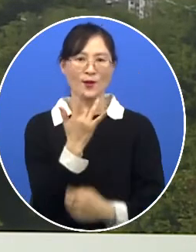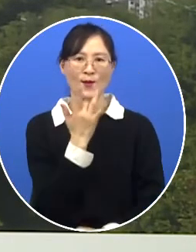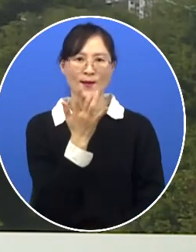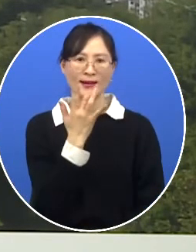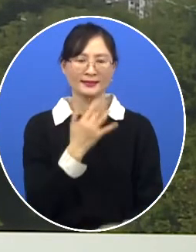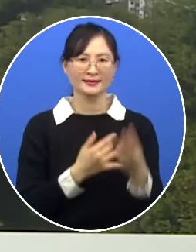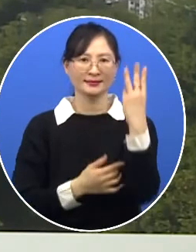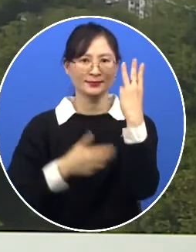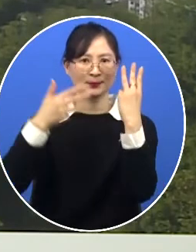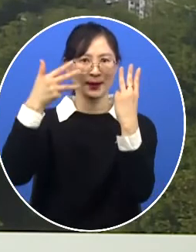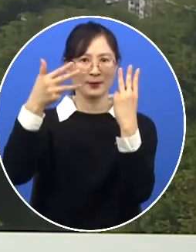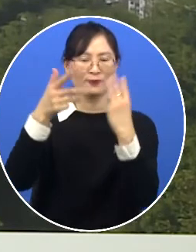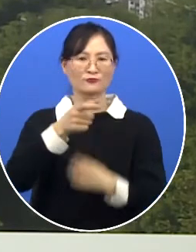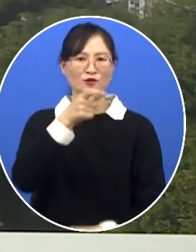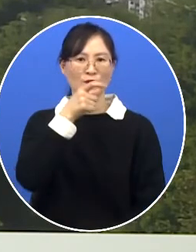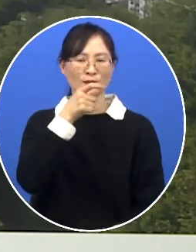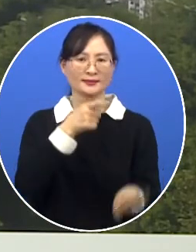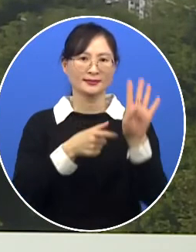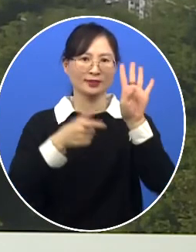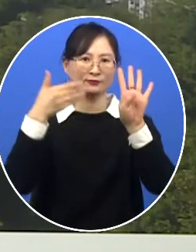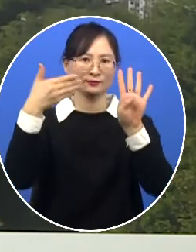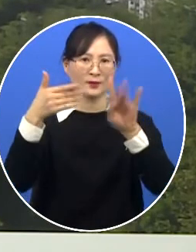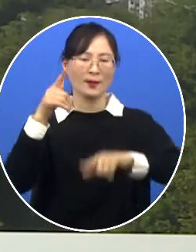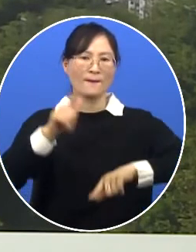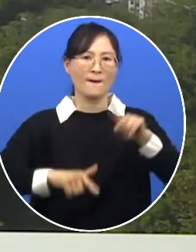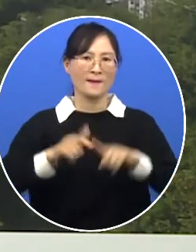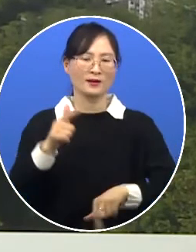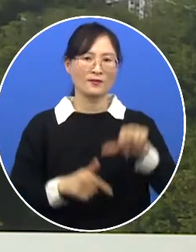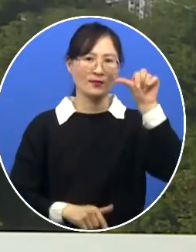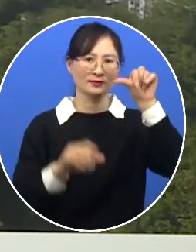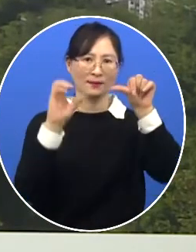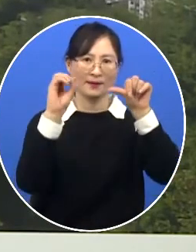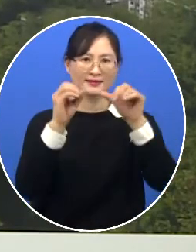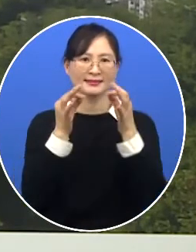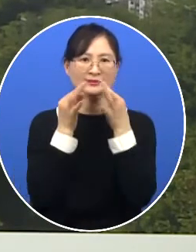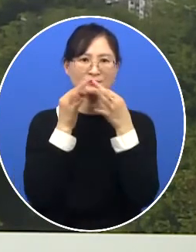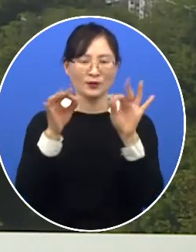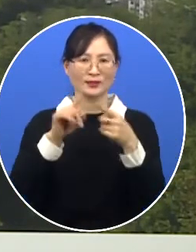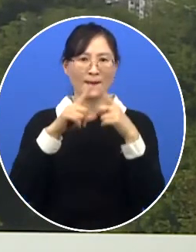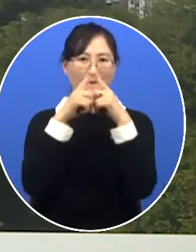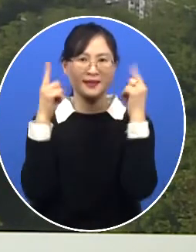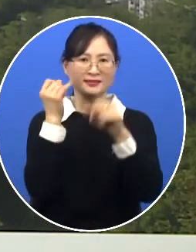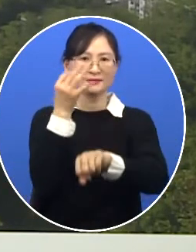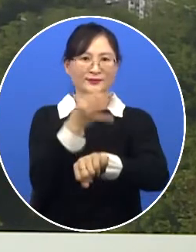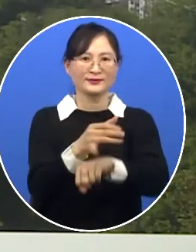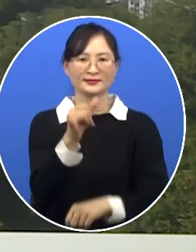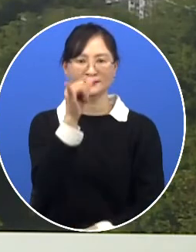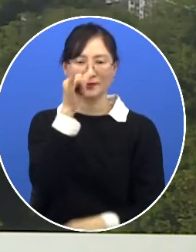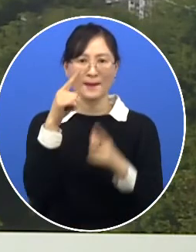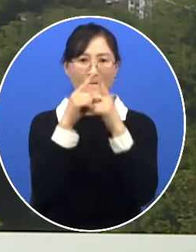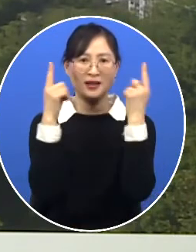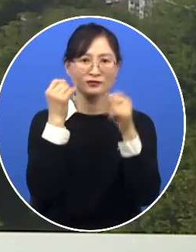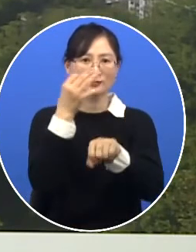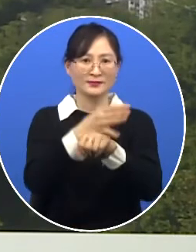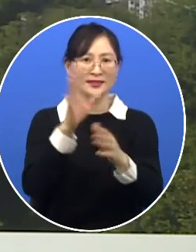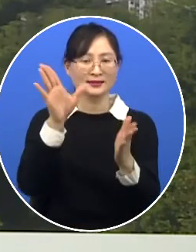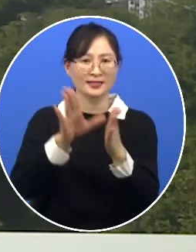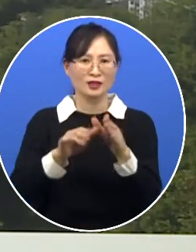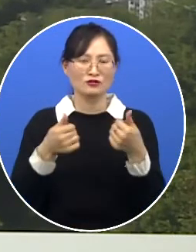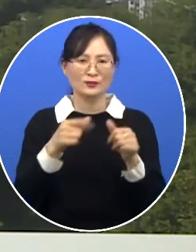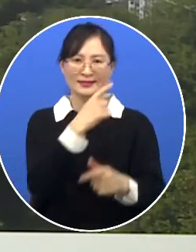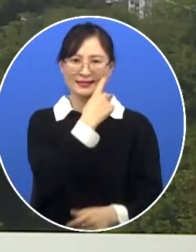화요일, 3이나 8은 수요일, 4나 9는 목요일, 5나 0은 금요일에 마스크를 구입하실 수